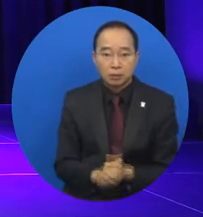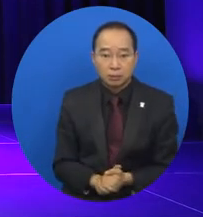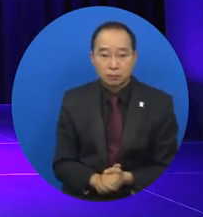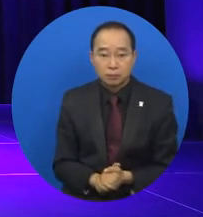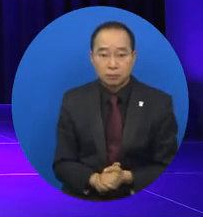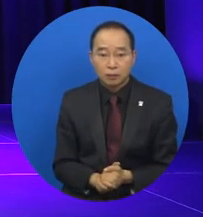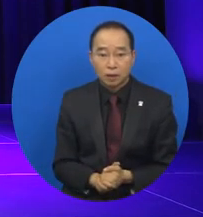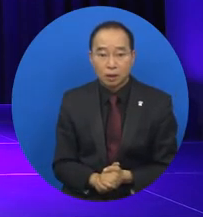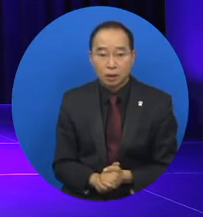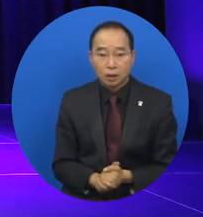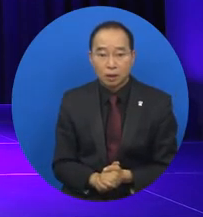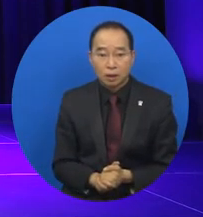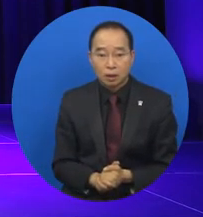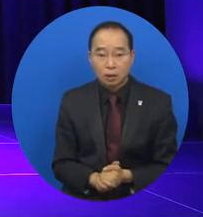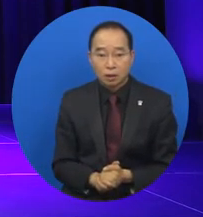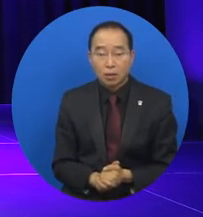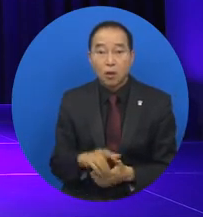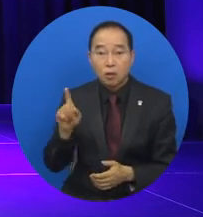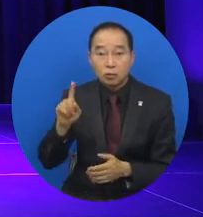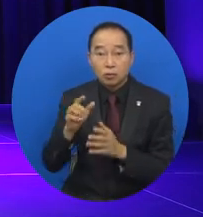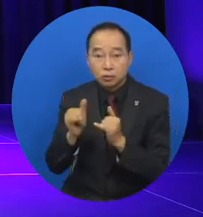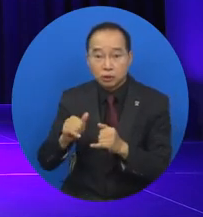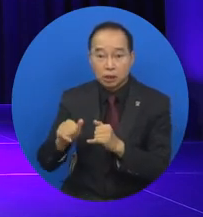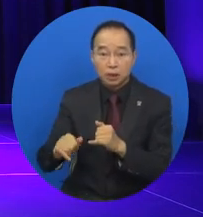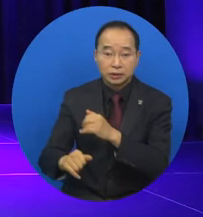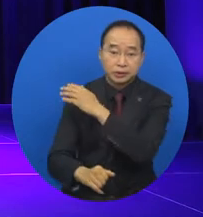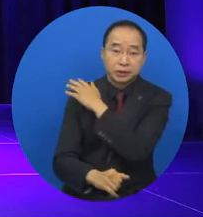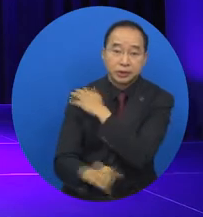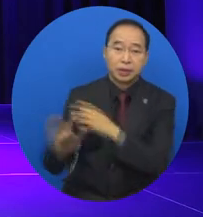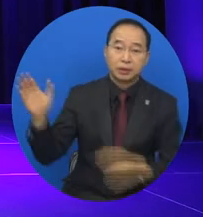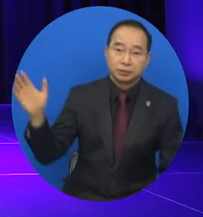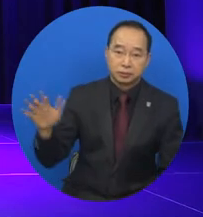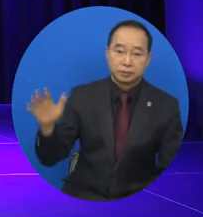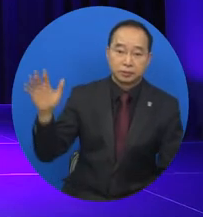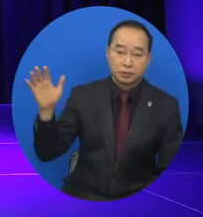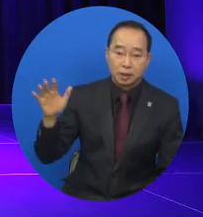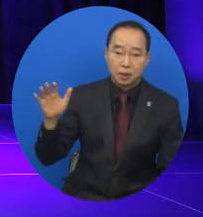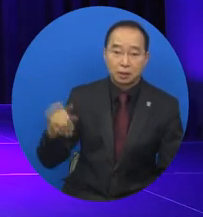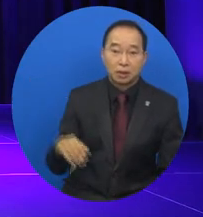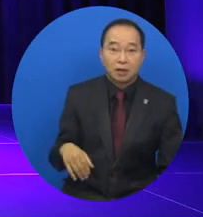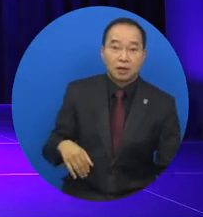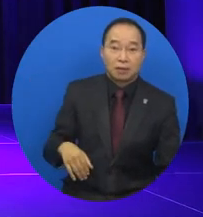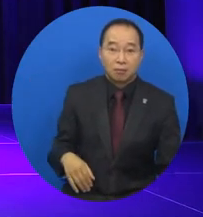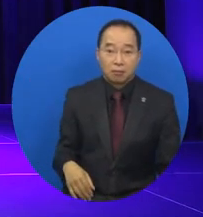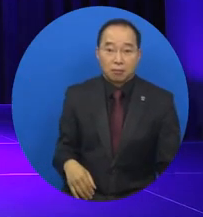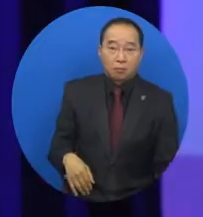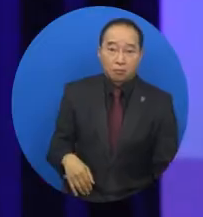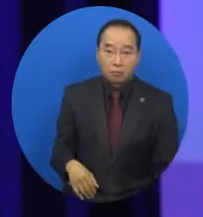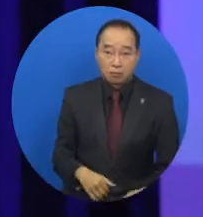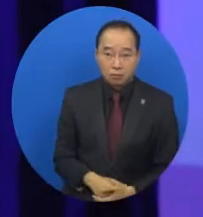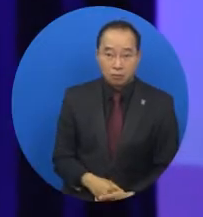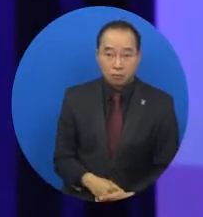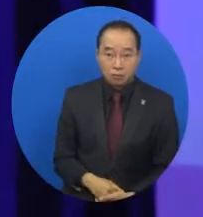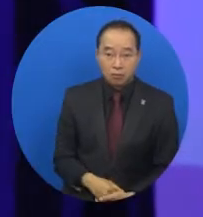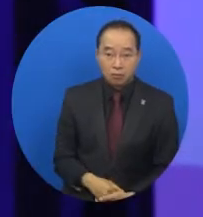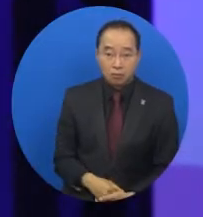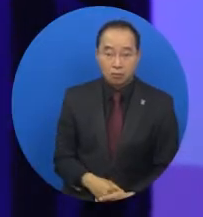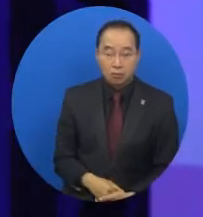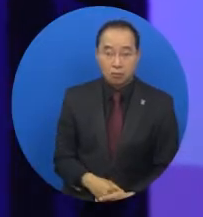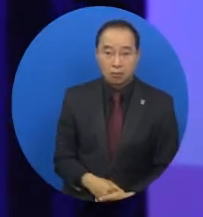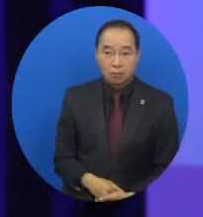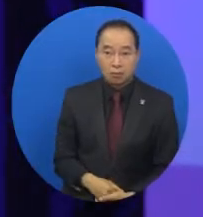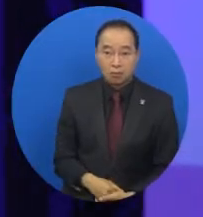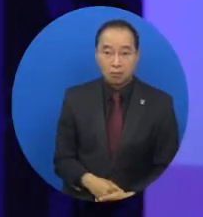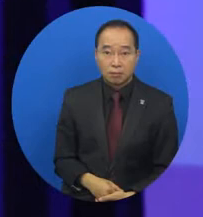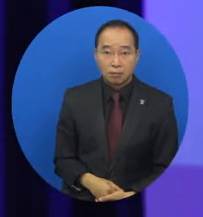시작했어요. 그리고 어떤 분은 어깨에다 제가 손을 이렇게 쳐드리니까 등에 대고 이렇게 쳐드리니까 이렇게